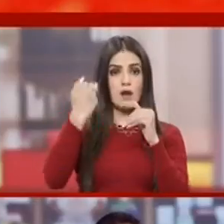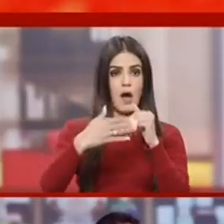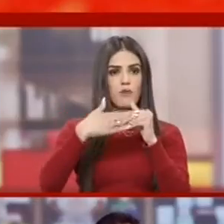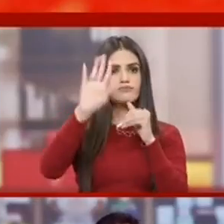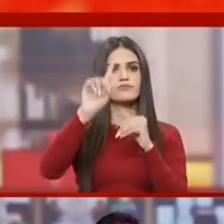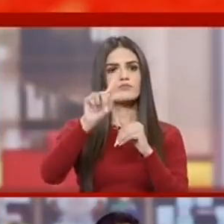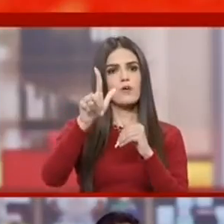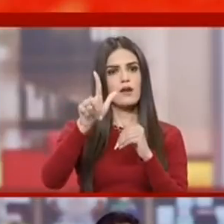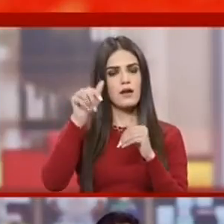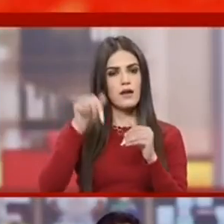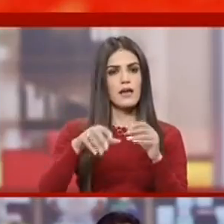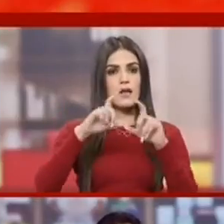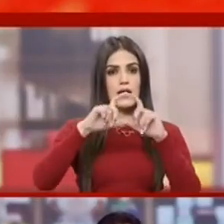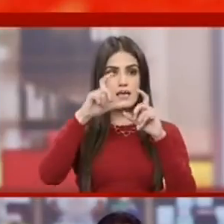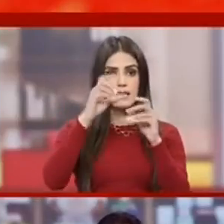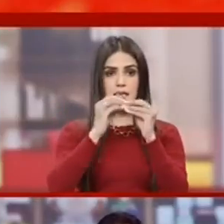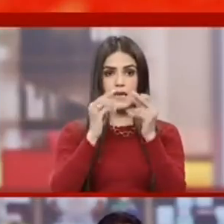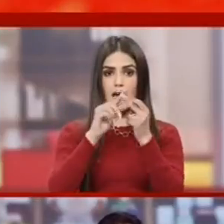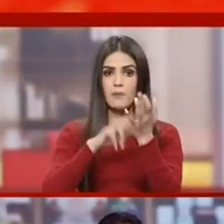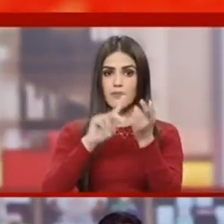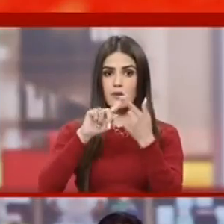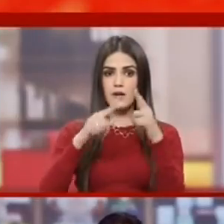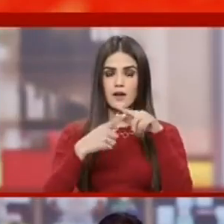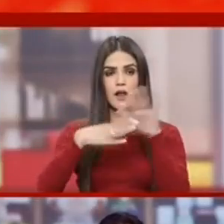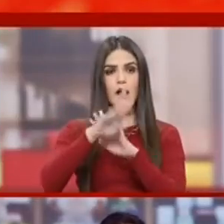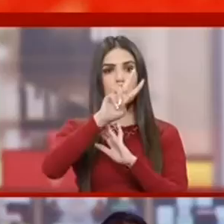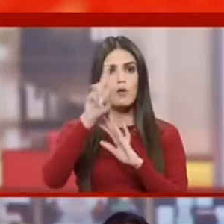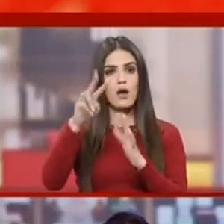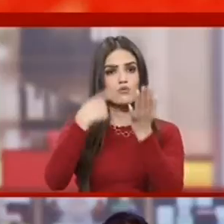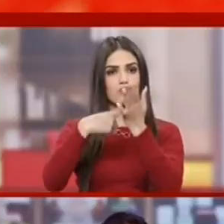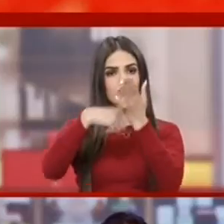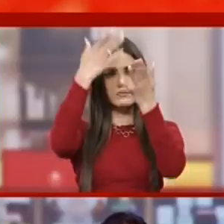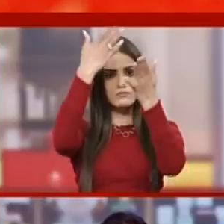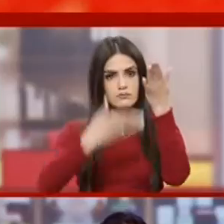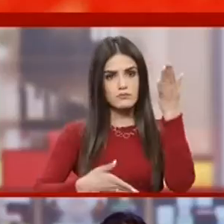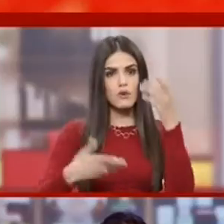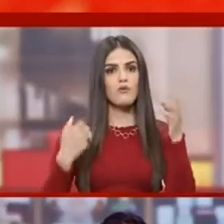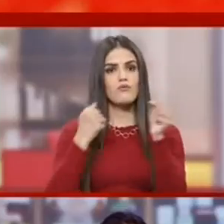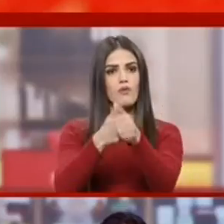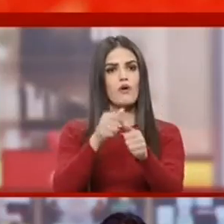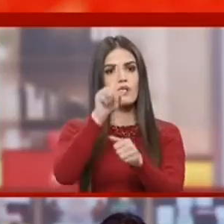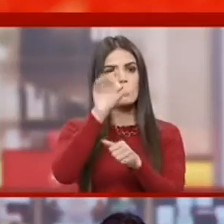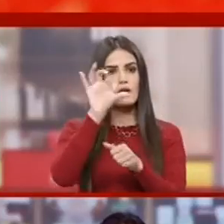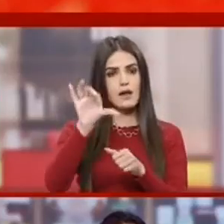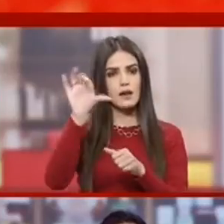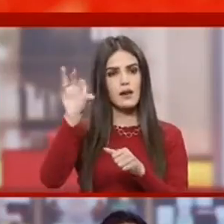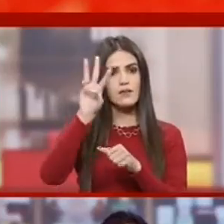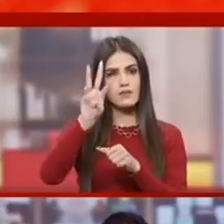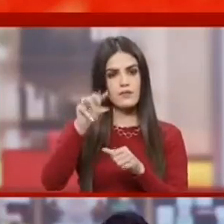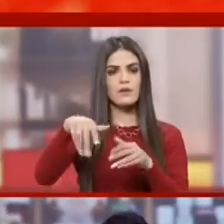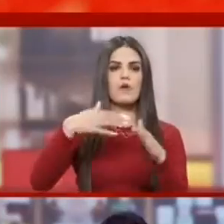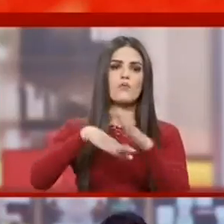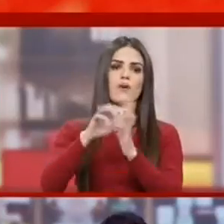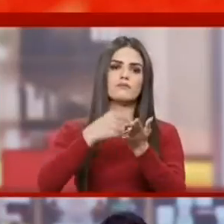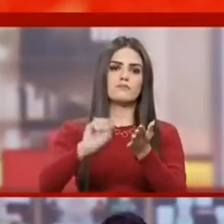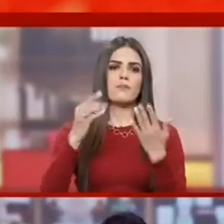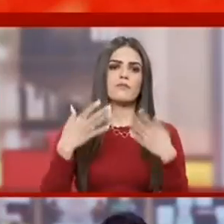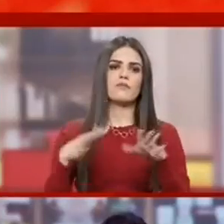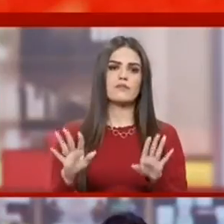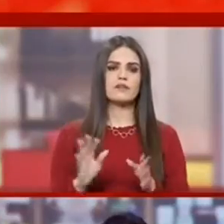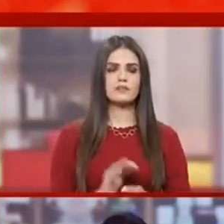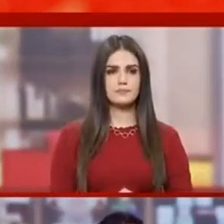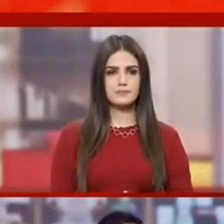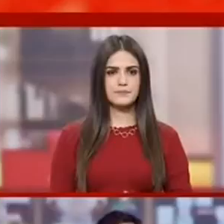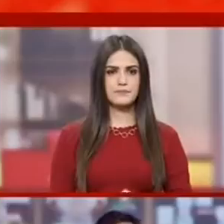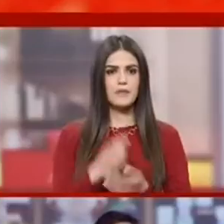दिया है और कैबिनेट बाई सरकुलेशन में गन्ना अधनियम उन्निस सो तिरपन में संशोधन मनजूर कर लिया गया है